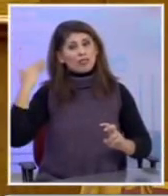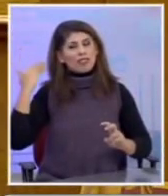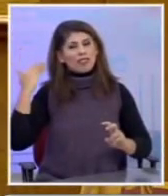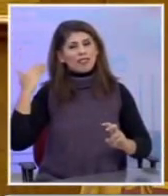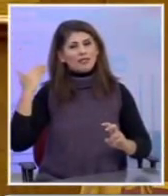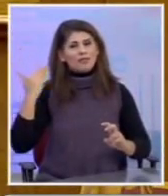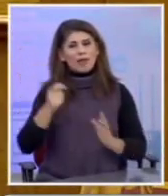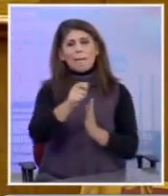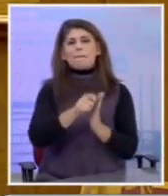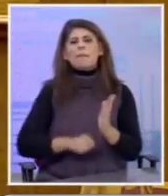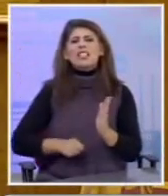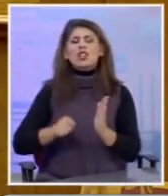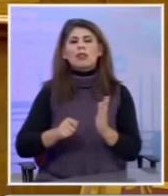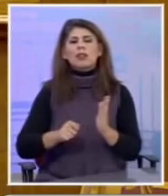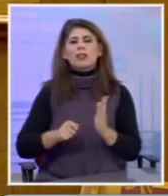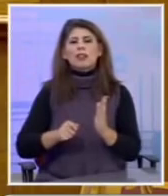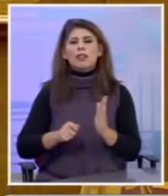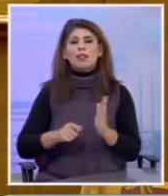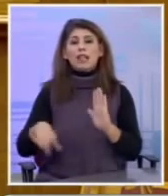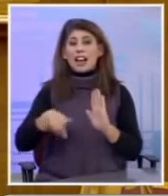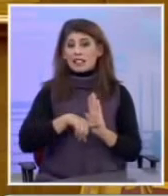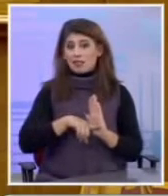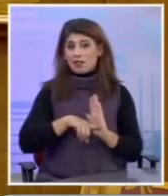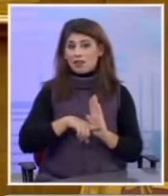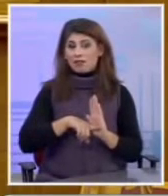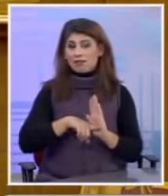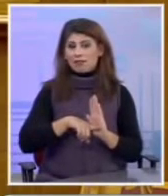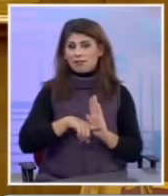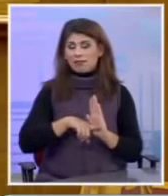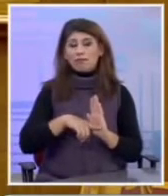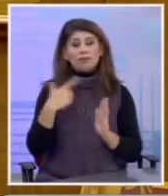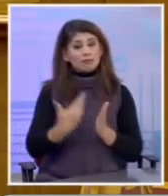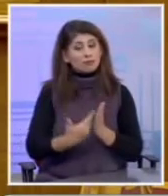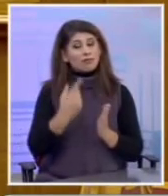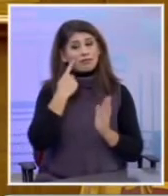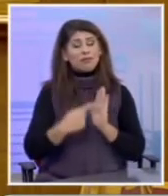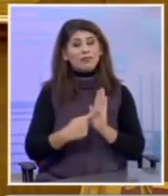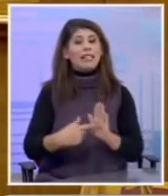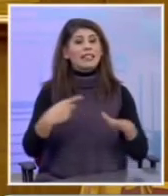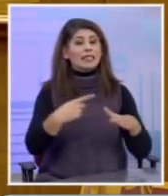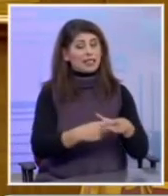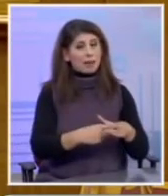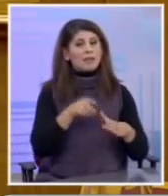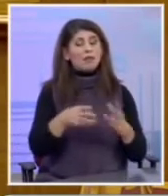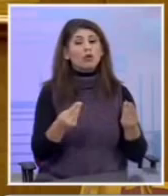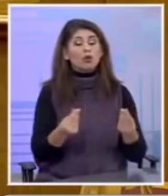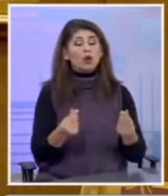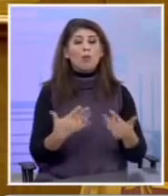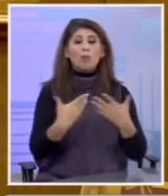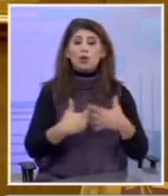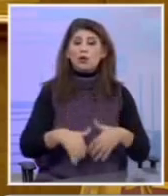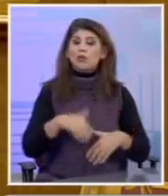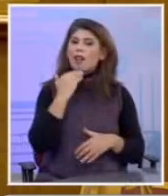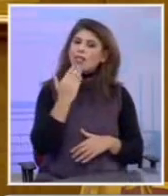Η πιστωτική επέκταση ήταν αρνητική, στοιχείο που δείχνει ότι οι τράπεζες έτσι όπως ήταν